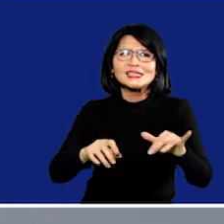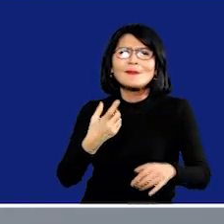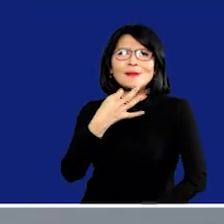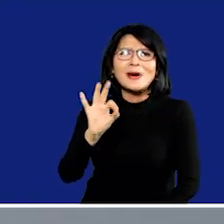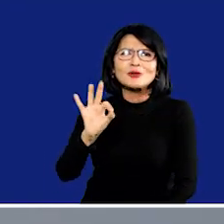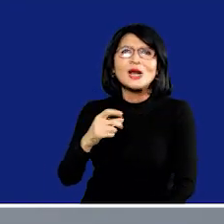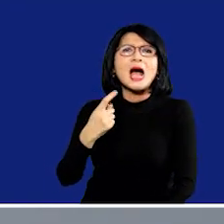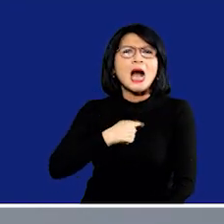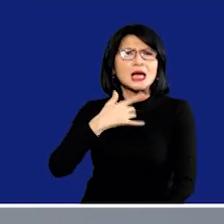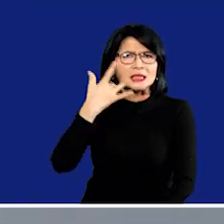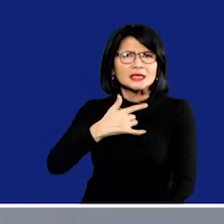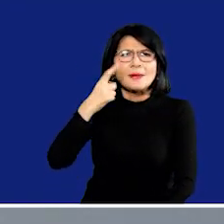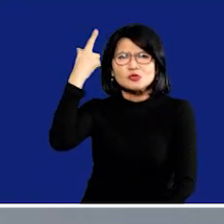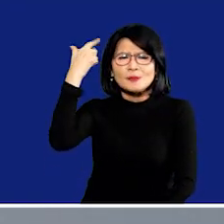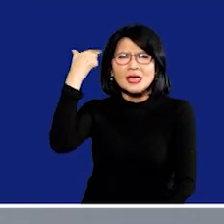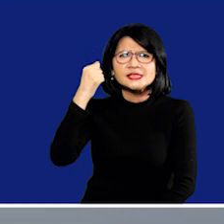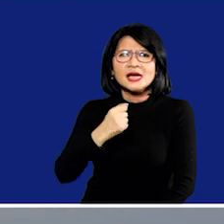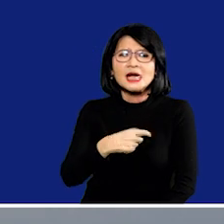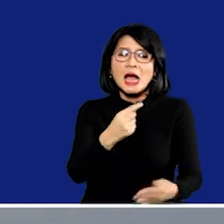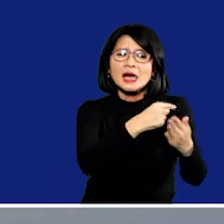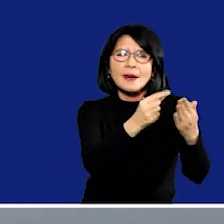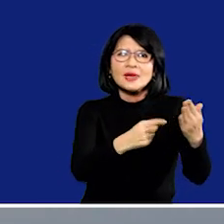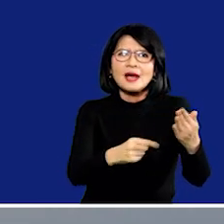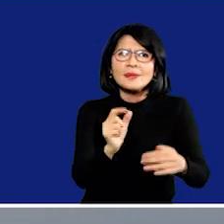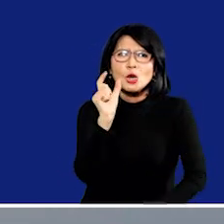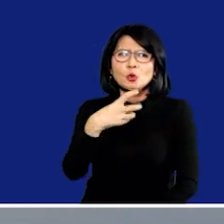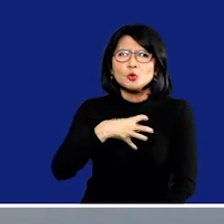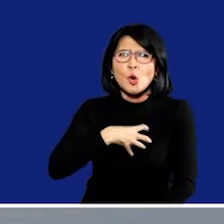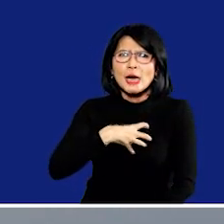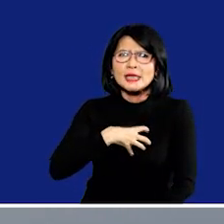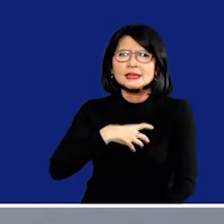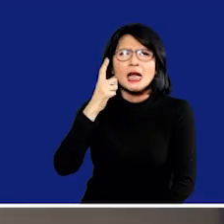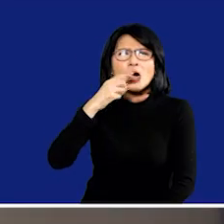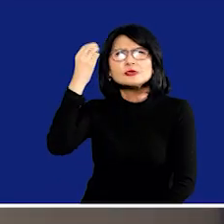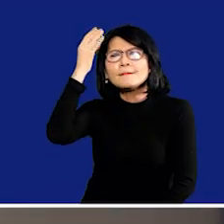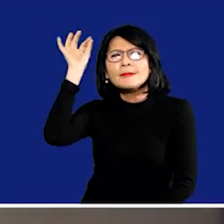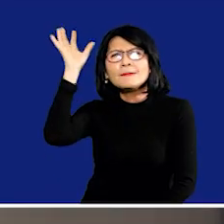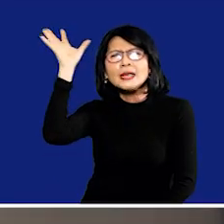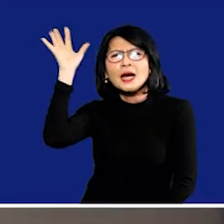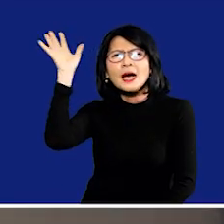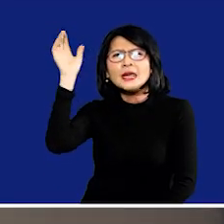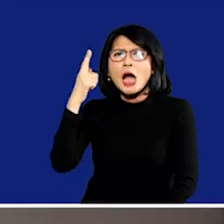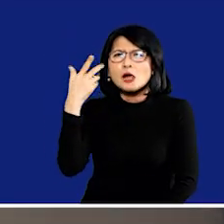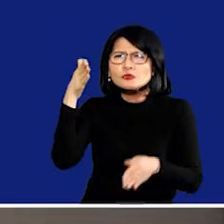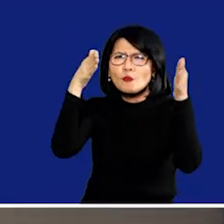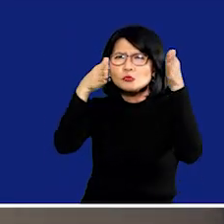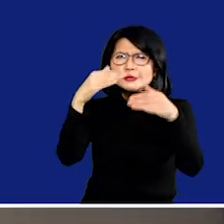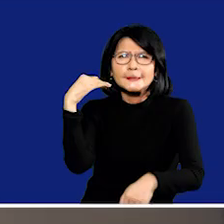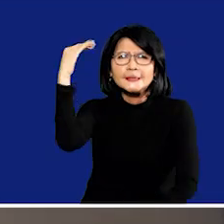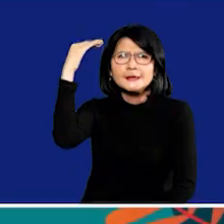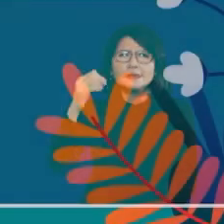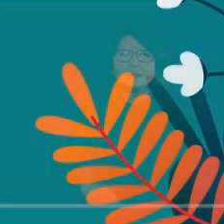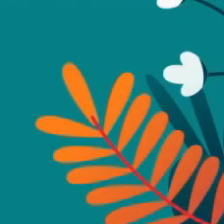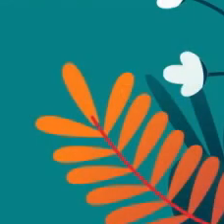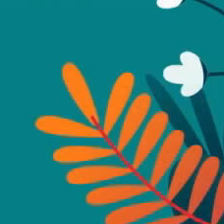bagi saya itu yang perlu dipelajari dalam hal mengatur-atur gambarnya, yang buat karakternya itu kan perlu bayangannya, perlu fokus yang